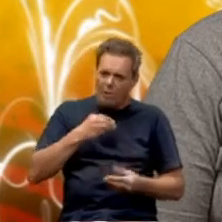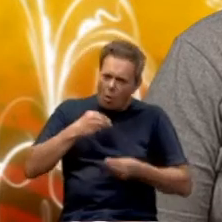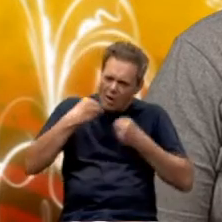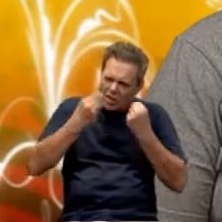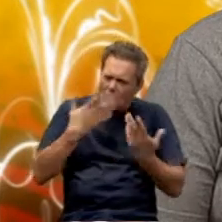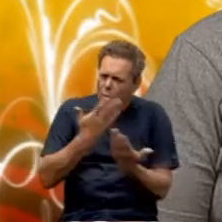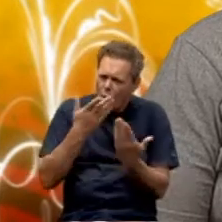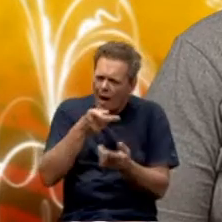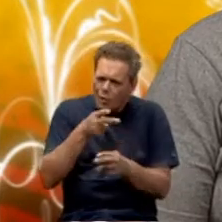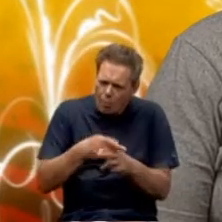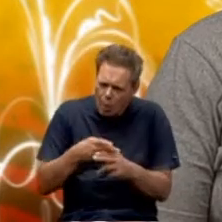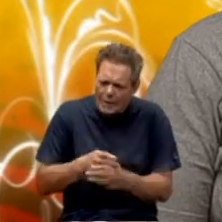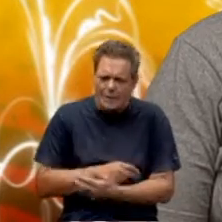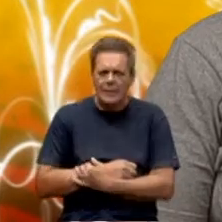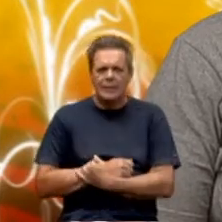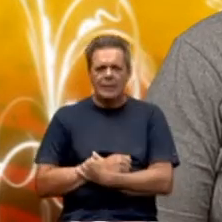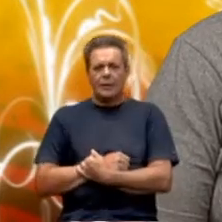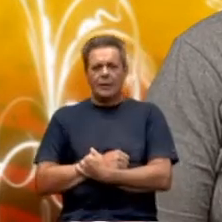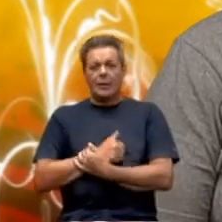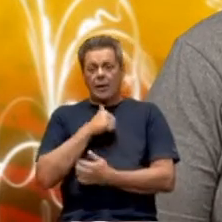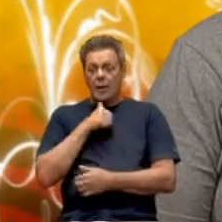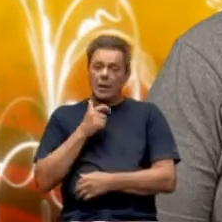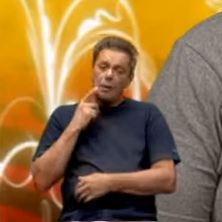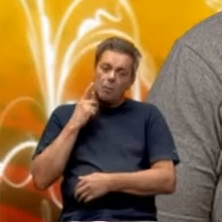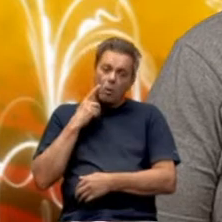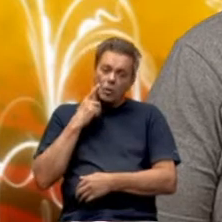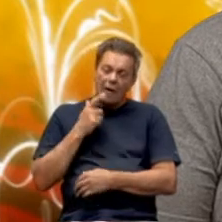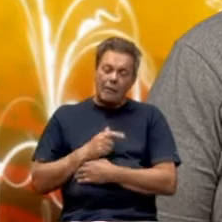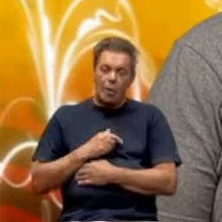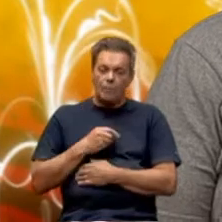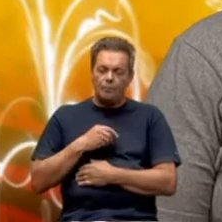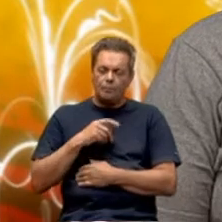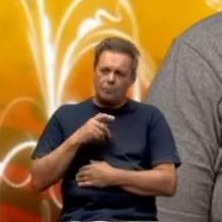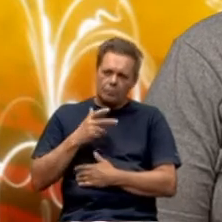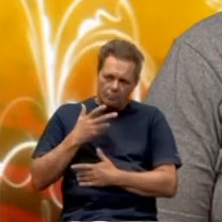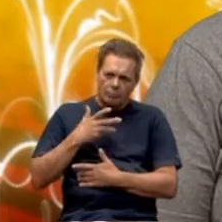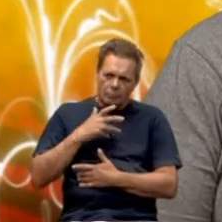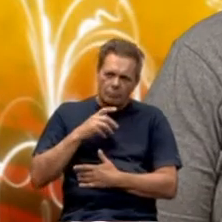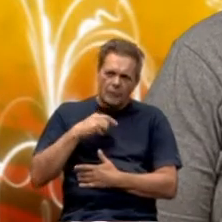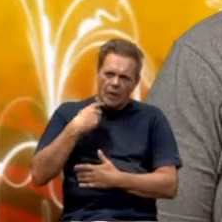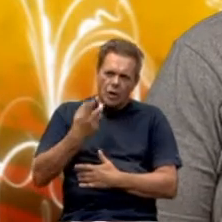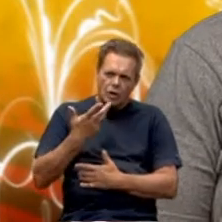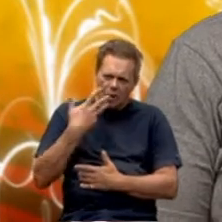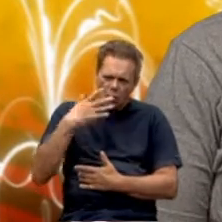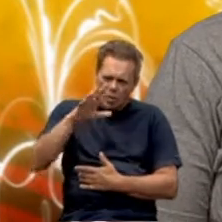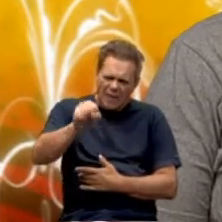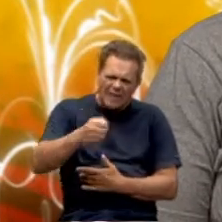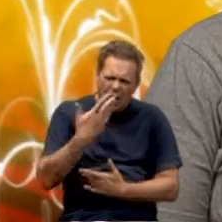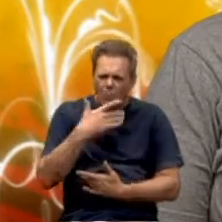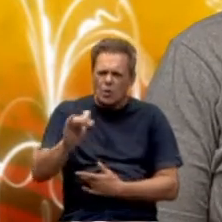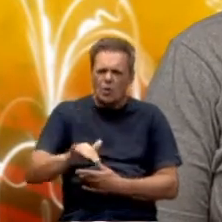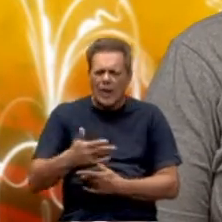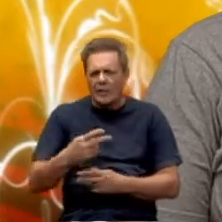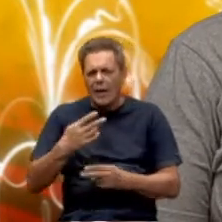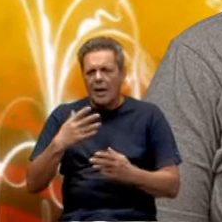to bolest najprije i pokušavamo ih ljudima da shvate o čem se radi kako bi se to dijete lakše vratilo tu